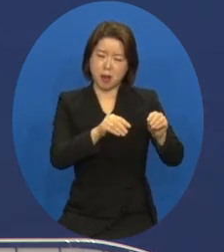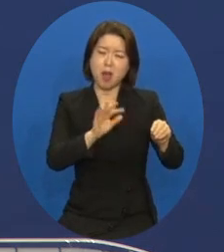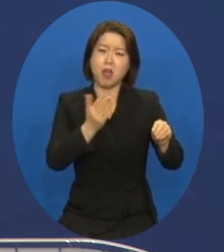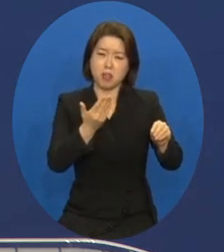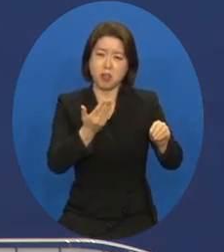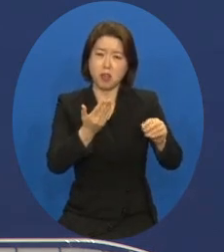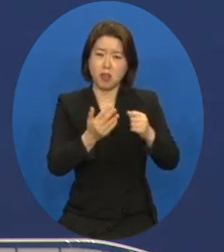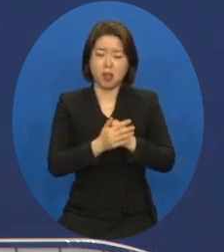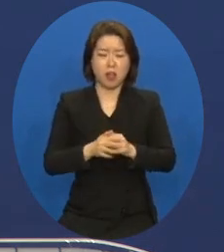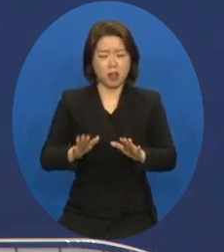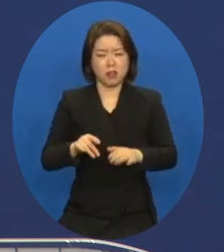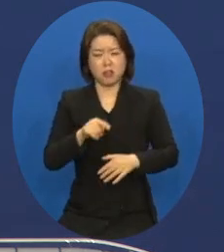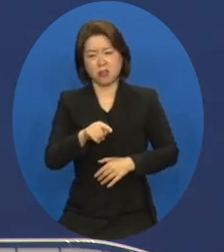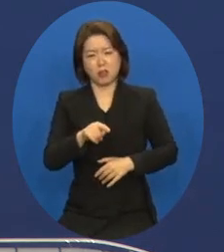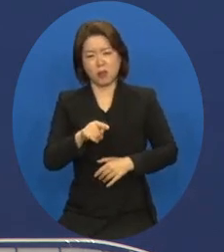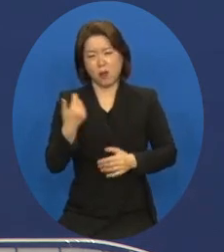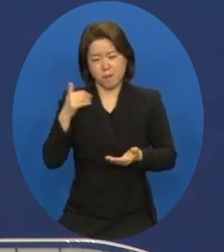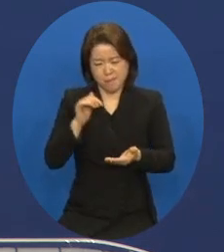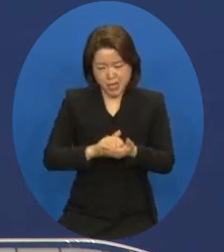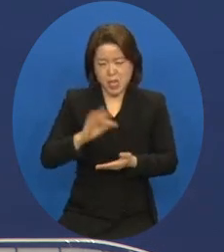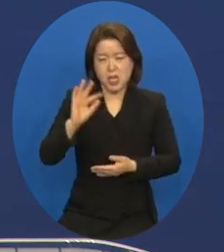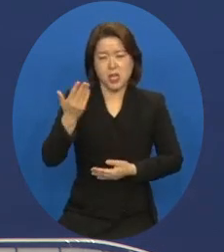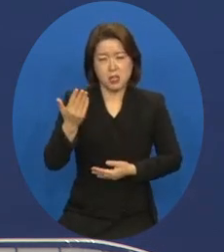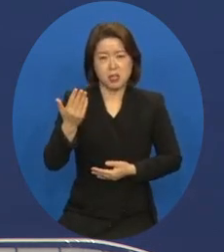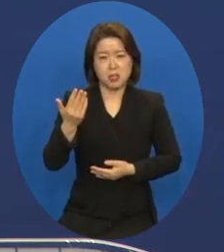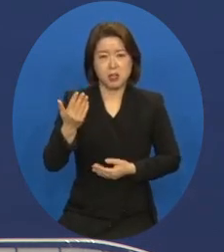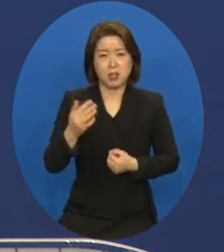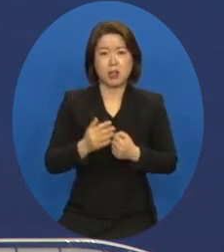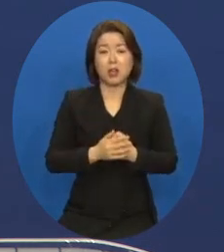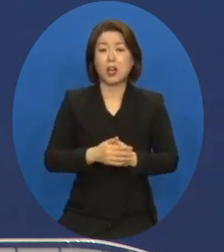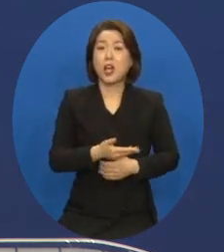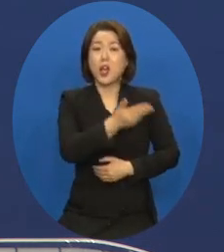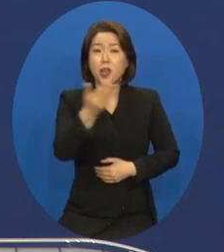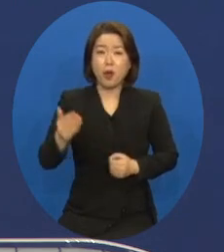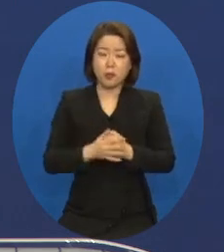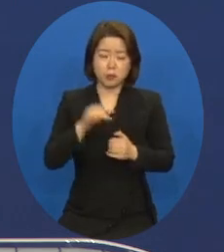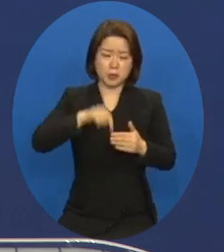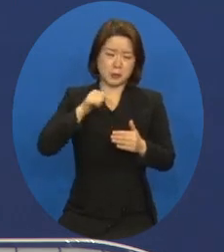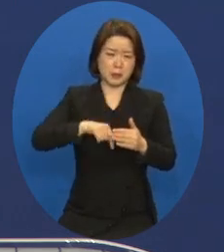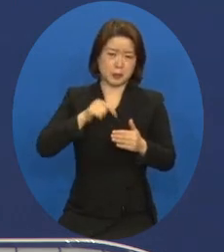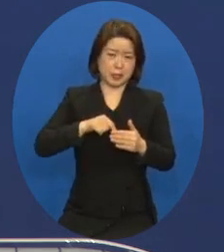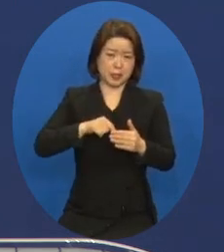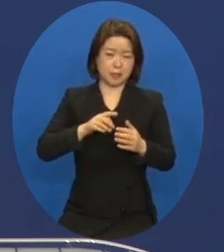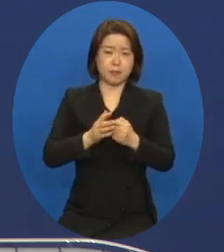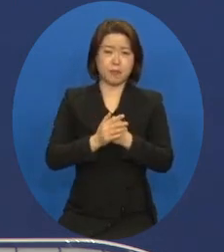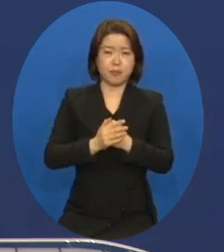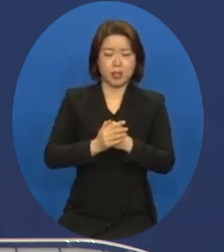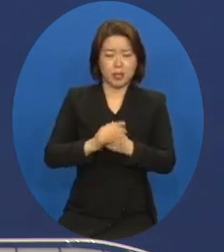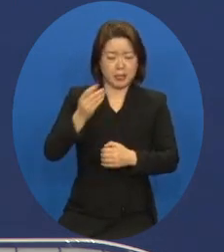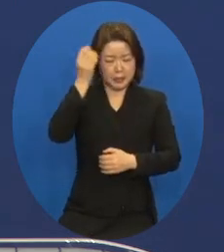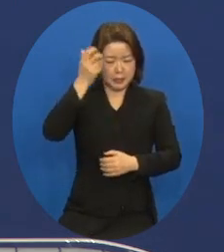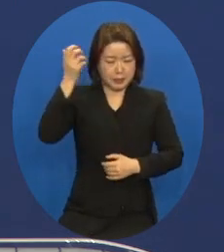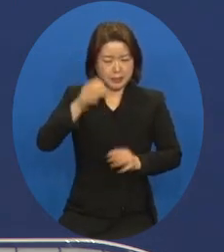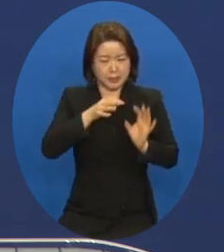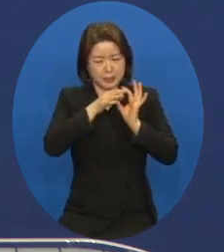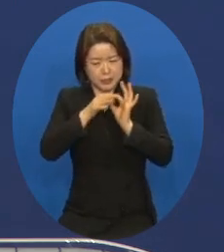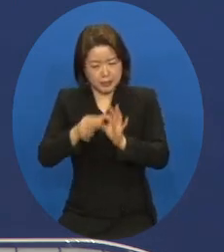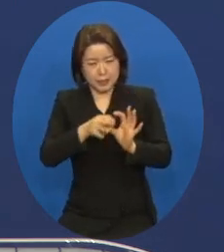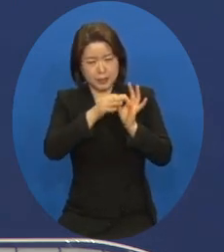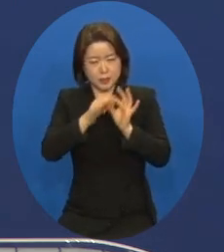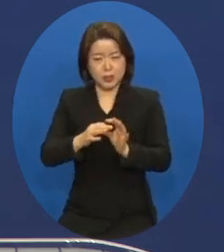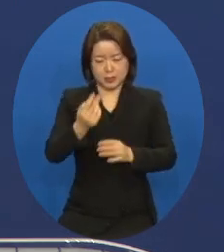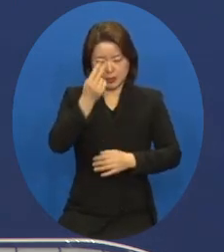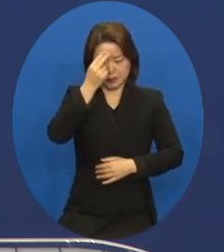이제는 진짜 돌이켜 야 될 때 인데 여러분은 여러분의 마음속에서 성령께서 계속해서